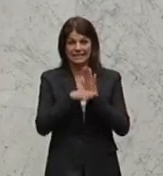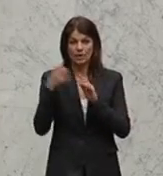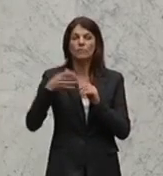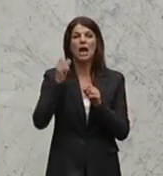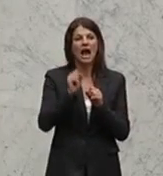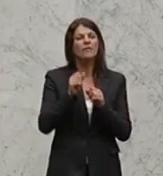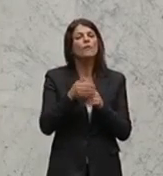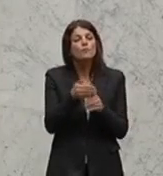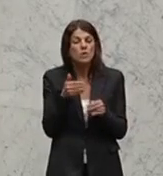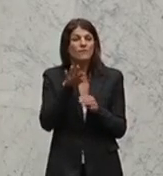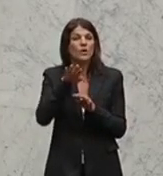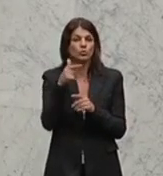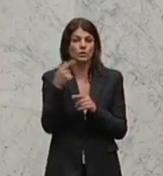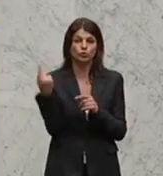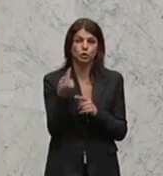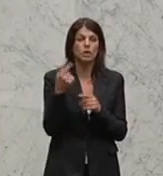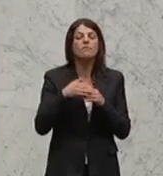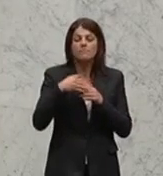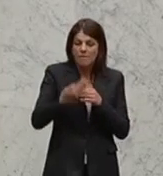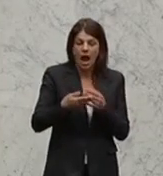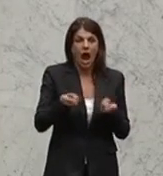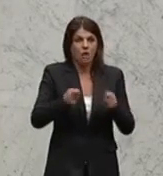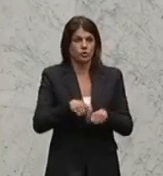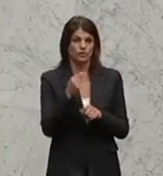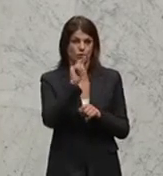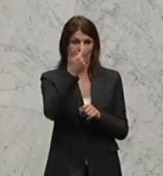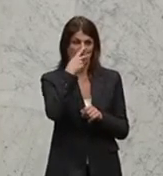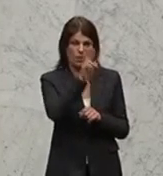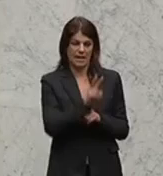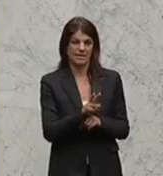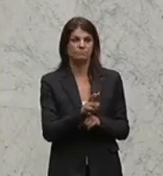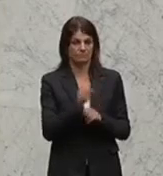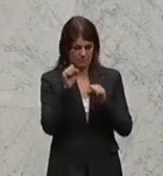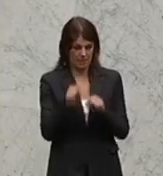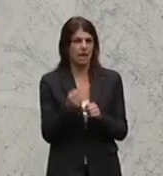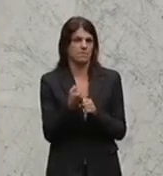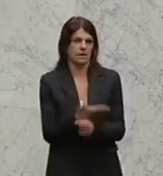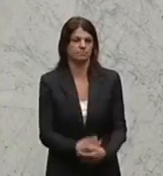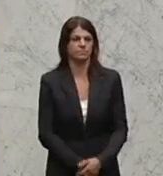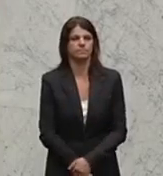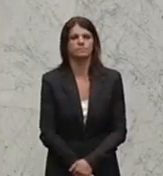frühestens 24 Stunden nach Abschluss der zweiten Lesung stattfinden.